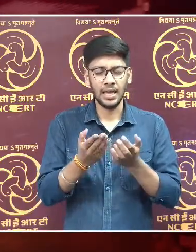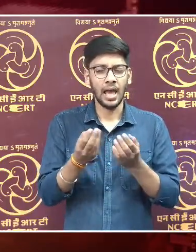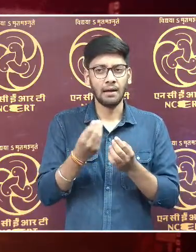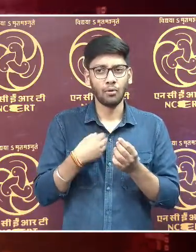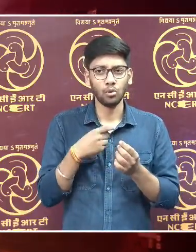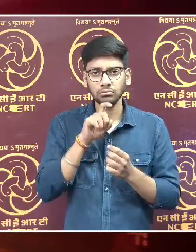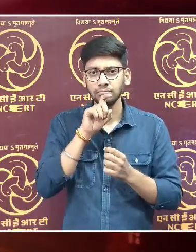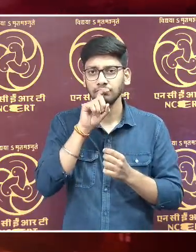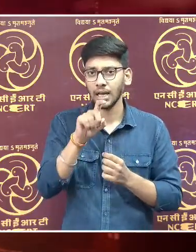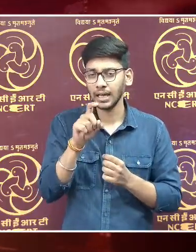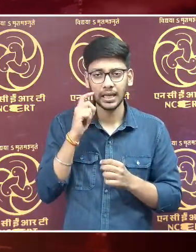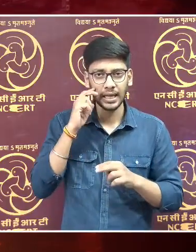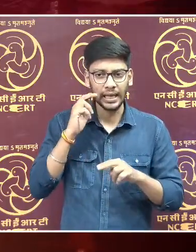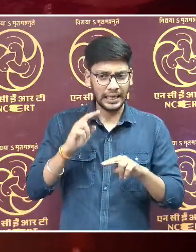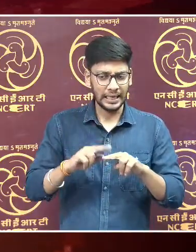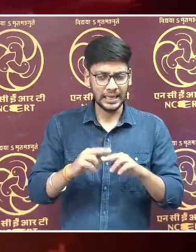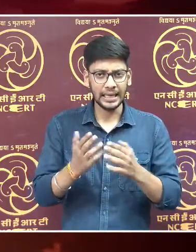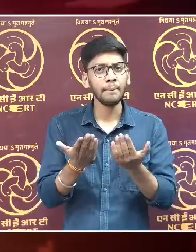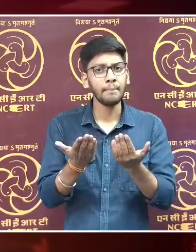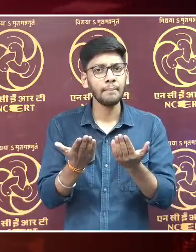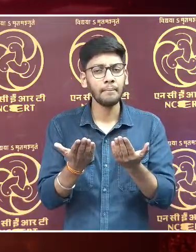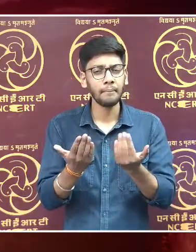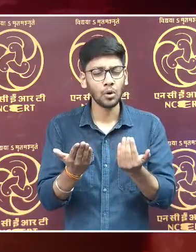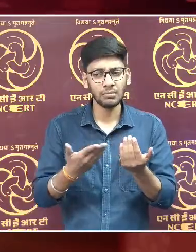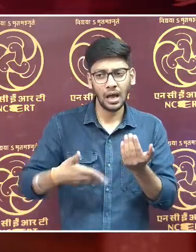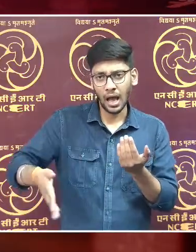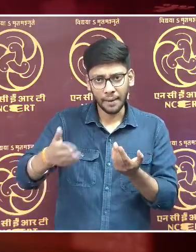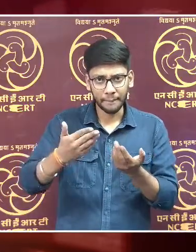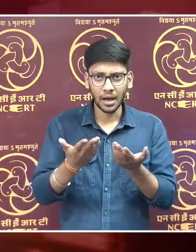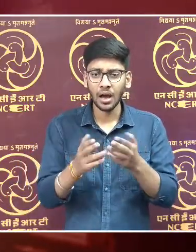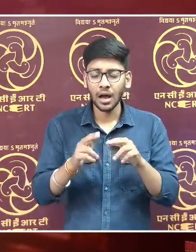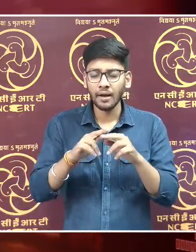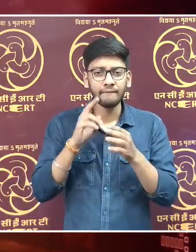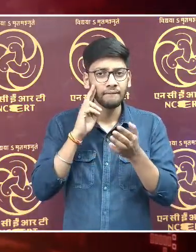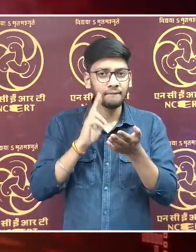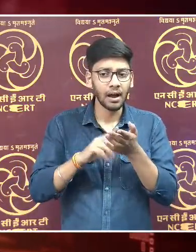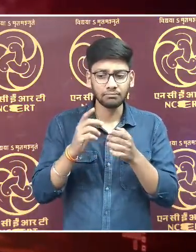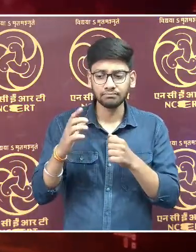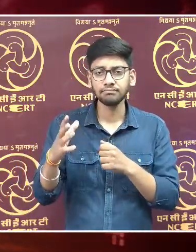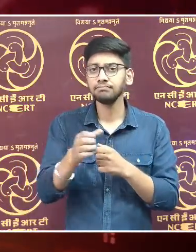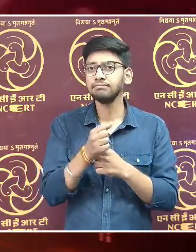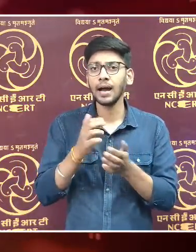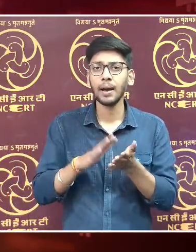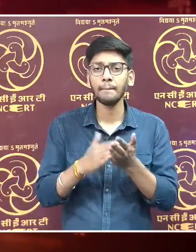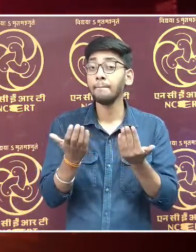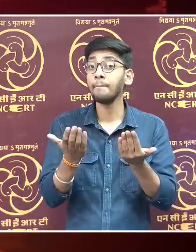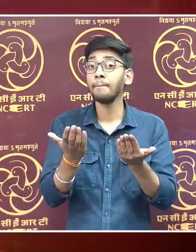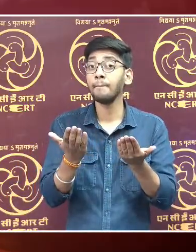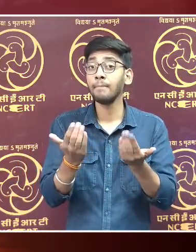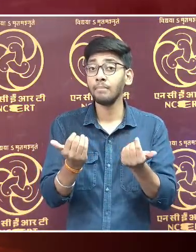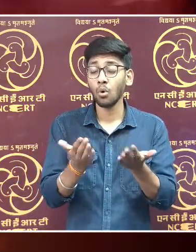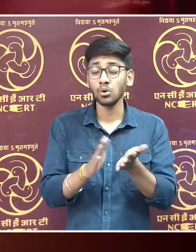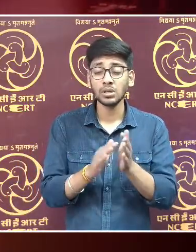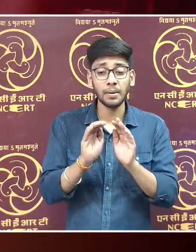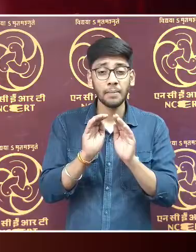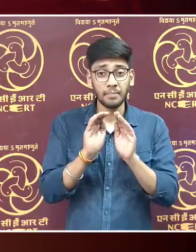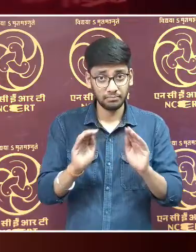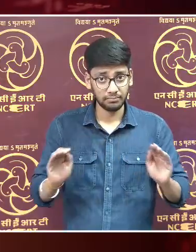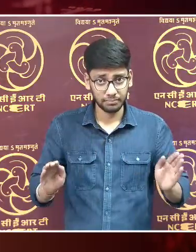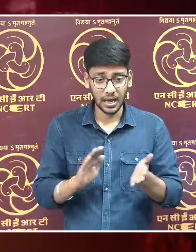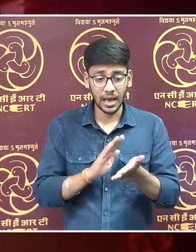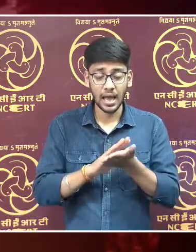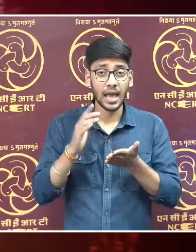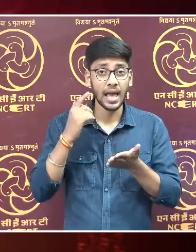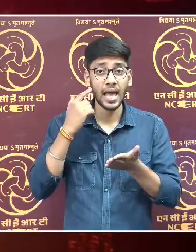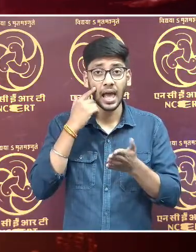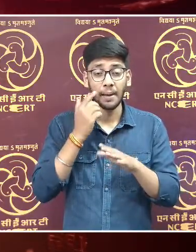बताइए कि will it be possible for us to find out the possibility of child's hearing